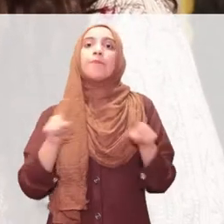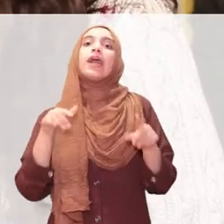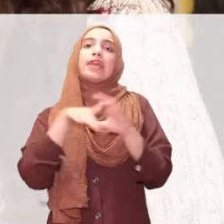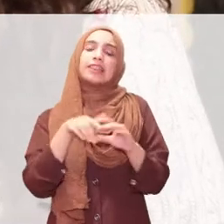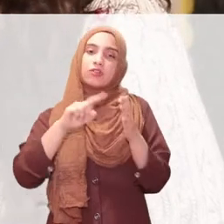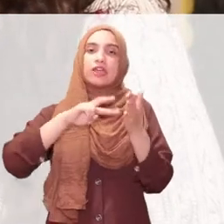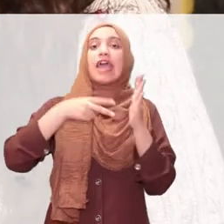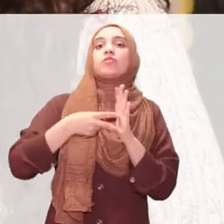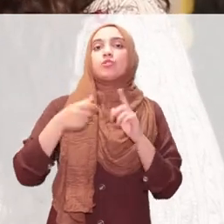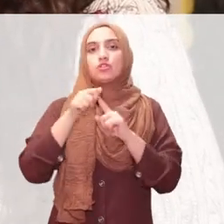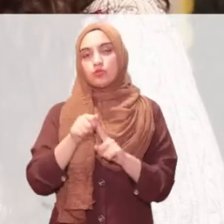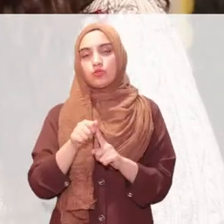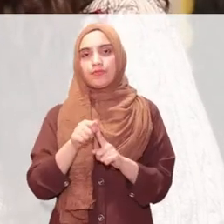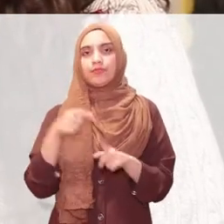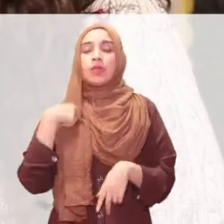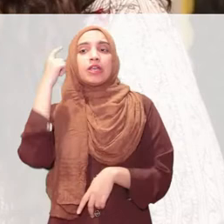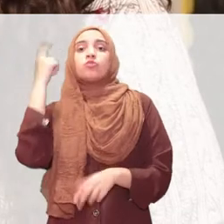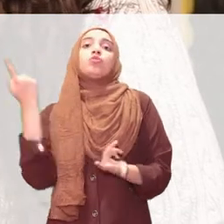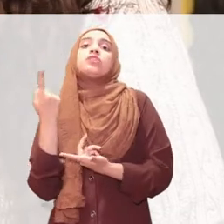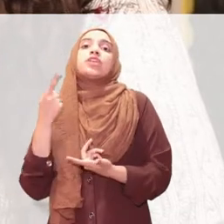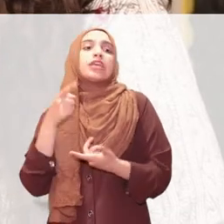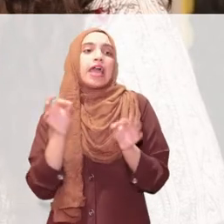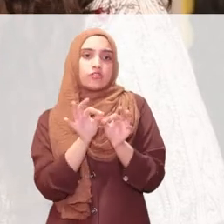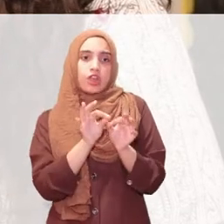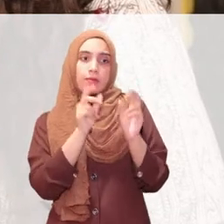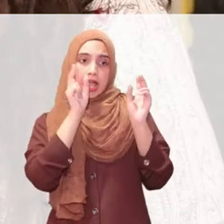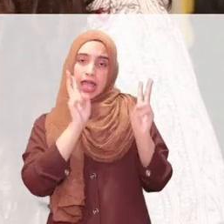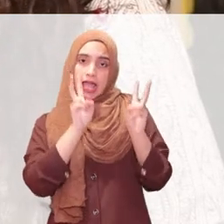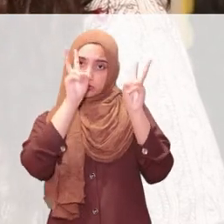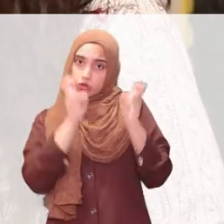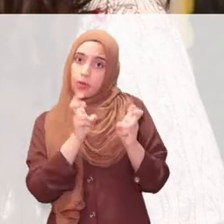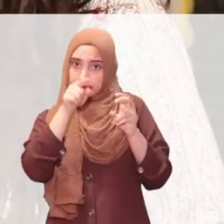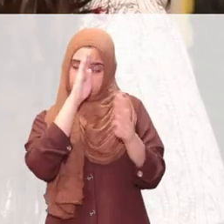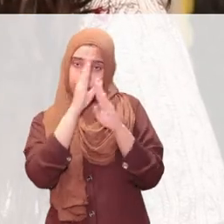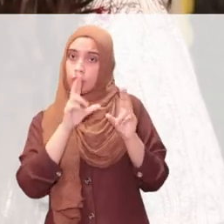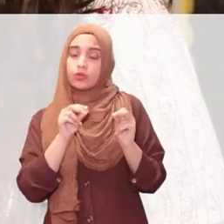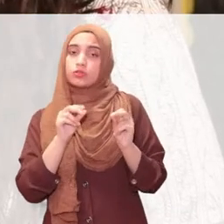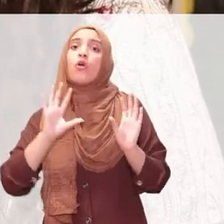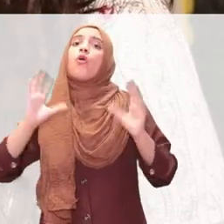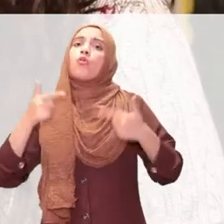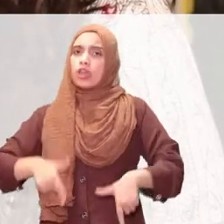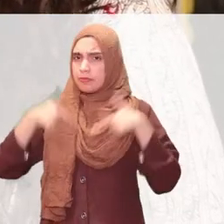लाइक व सब्सक्राइब माय चैनल